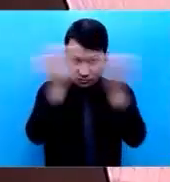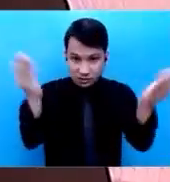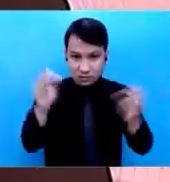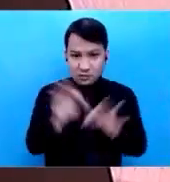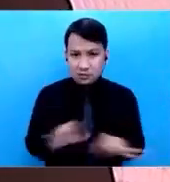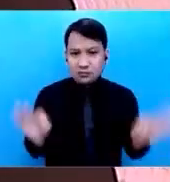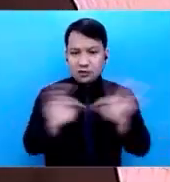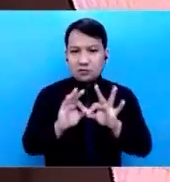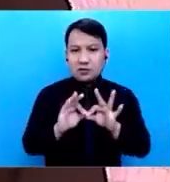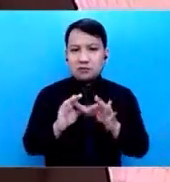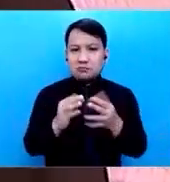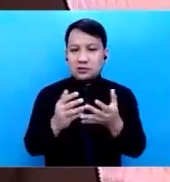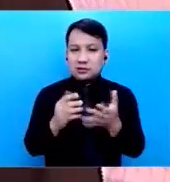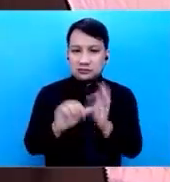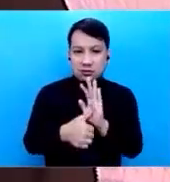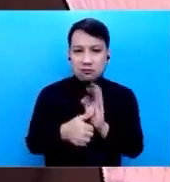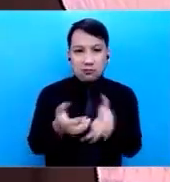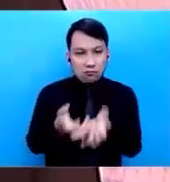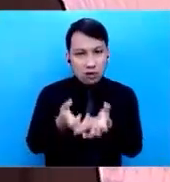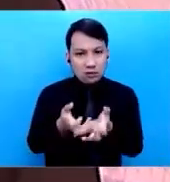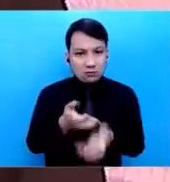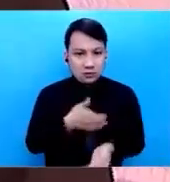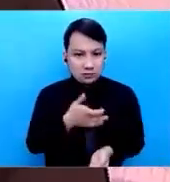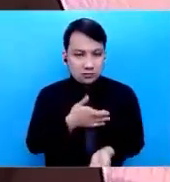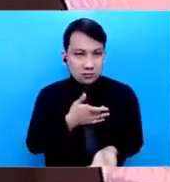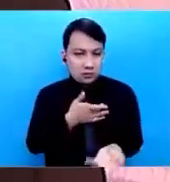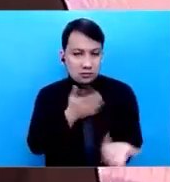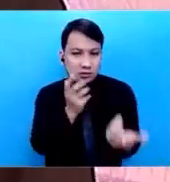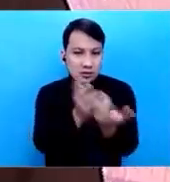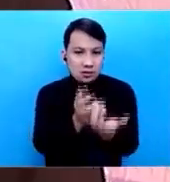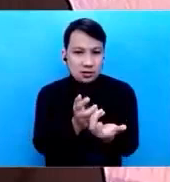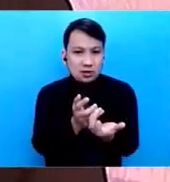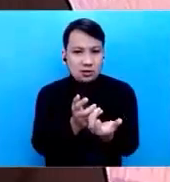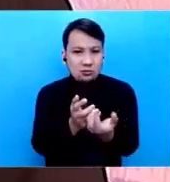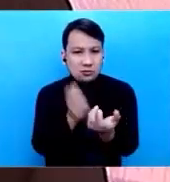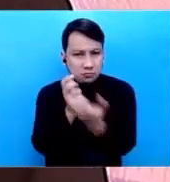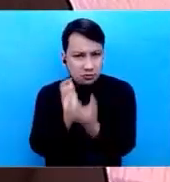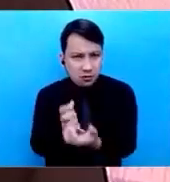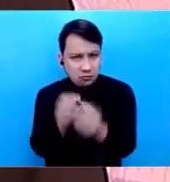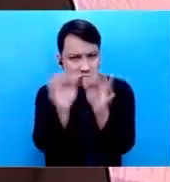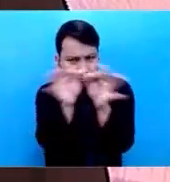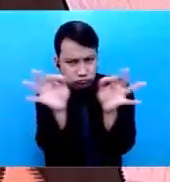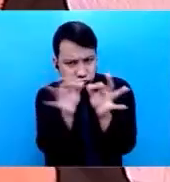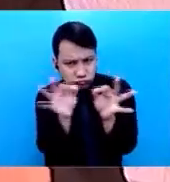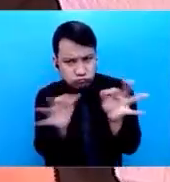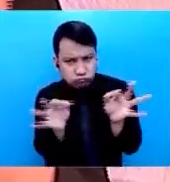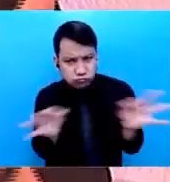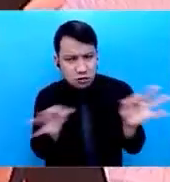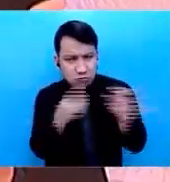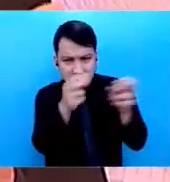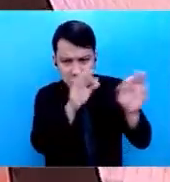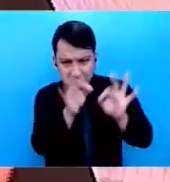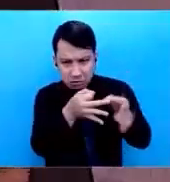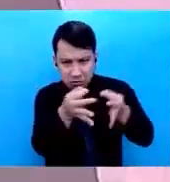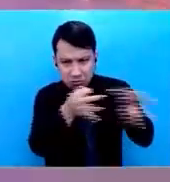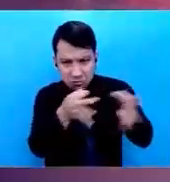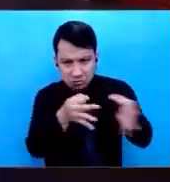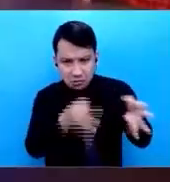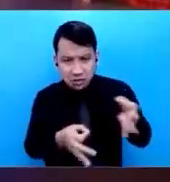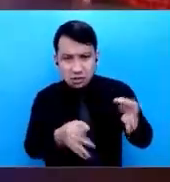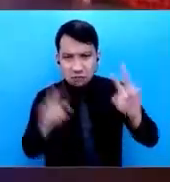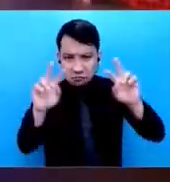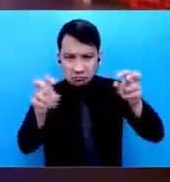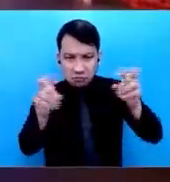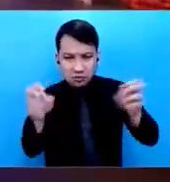we would like to do is to peel the onion, sabi nga eh, para mahima yung mga issues na lagi nilang sinasabi.